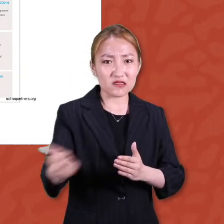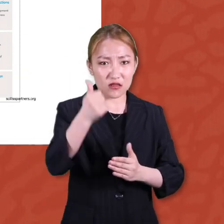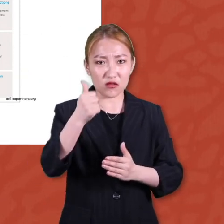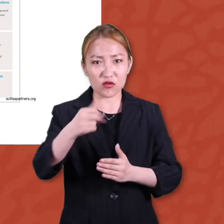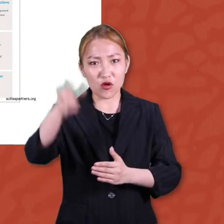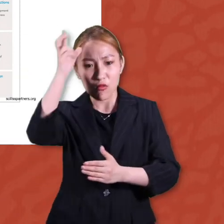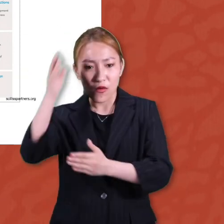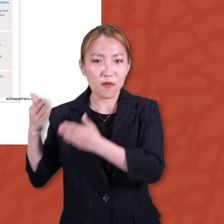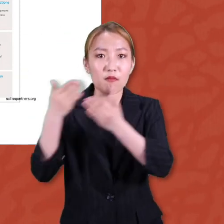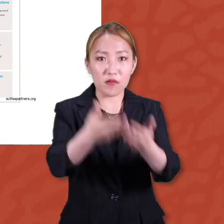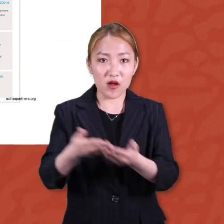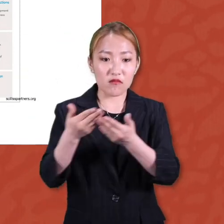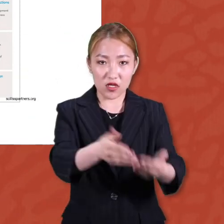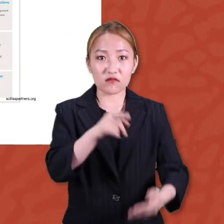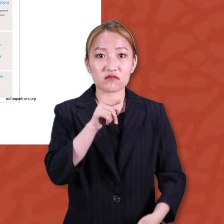эрхийг олгодог.